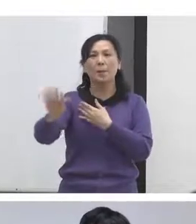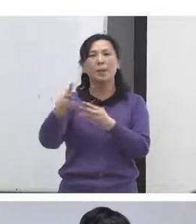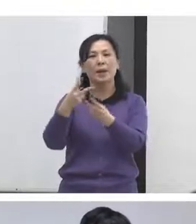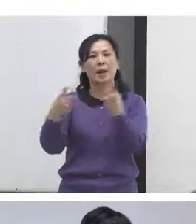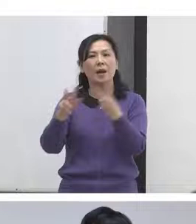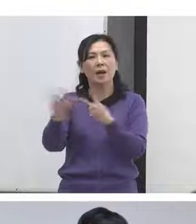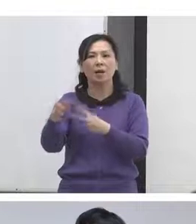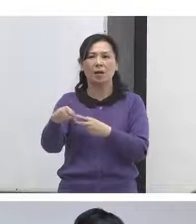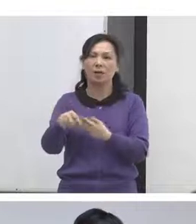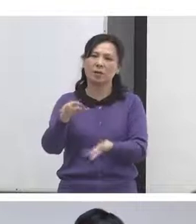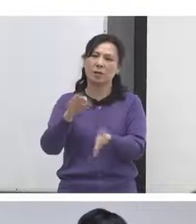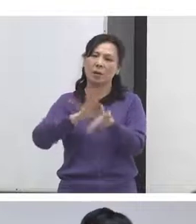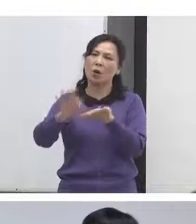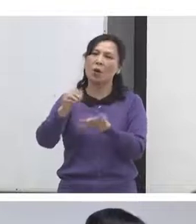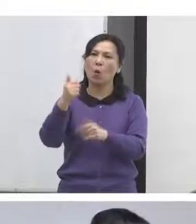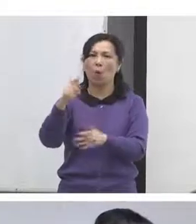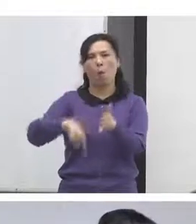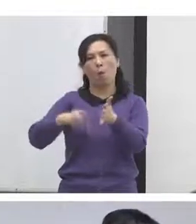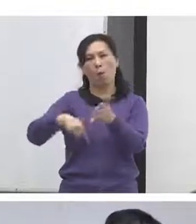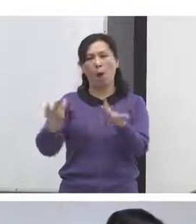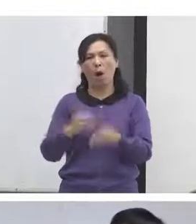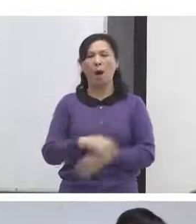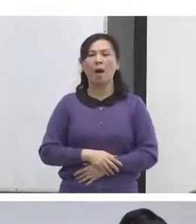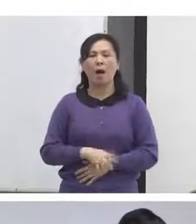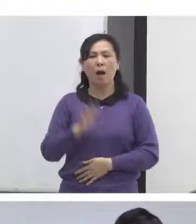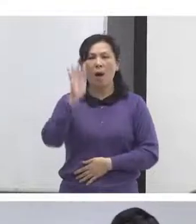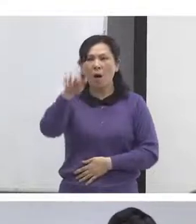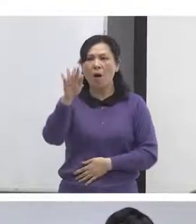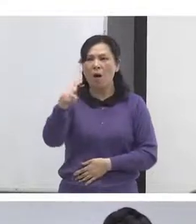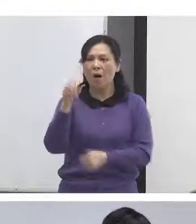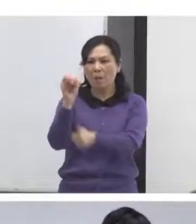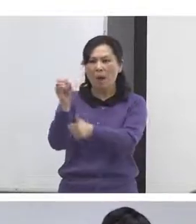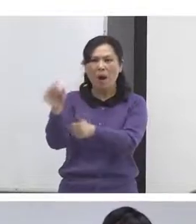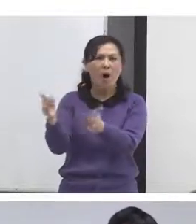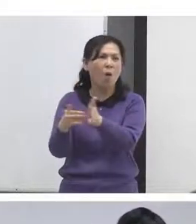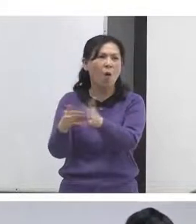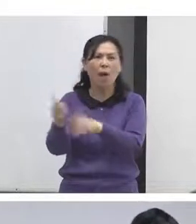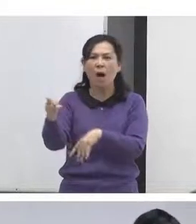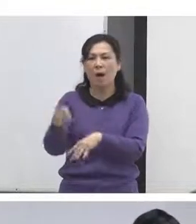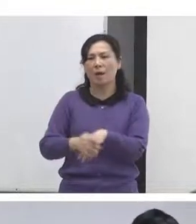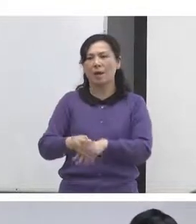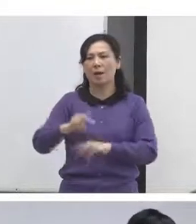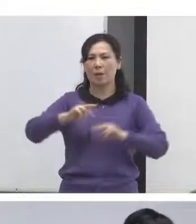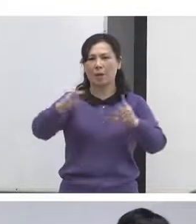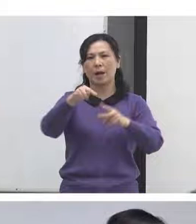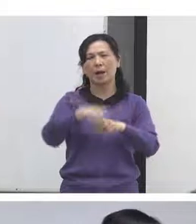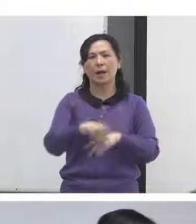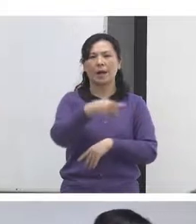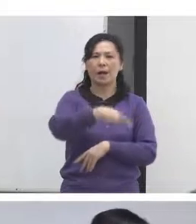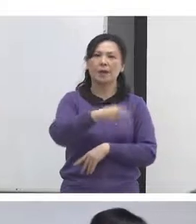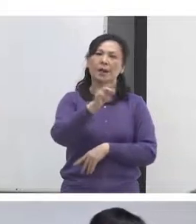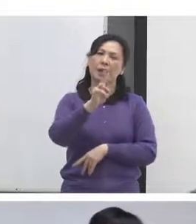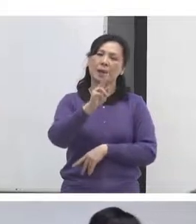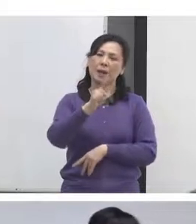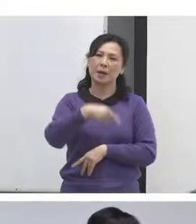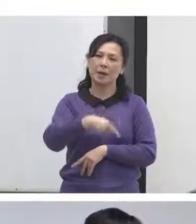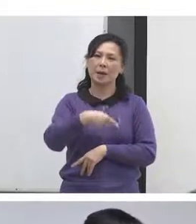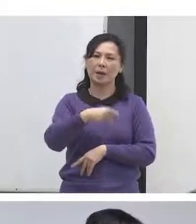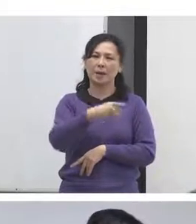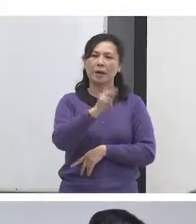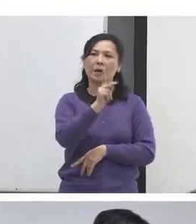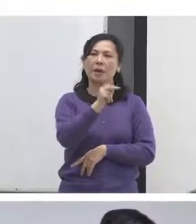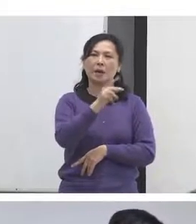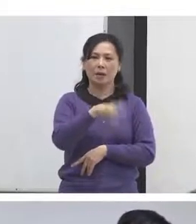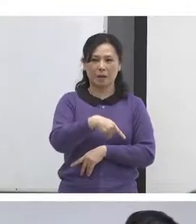大家更容易使用。就我当时的目的是这样，但是没想到后来我这样给他们这样的建议后，他们就把它变成一个 KPI 规范了，我是觉得有点害到很多公务